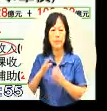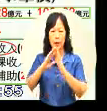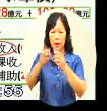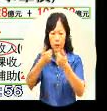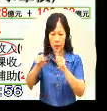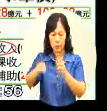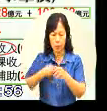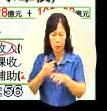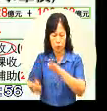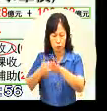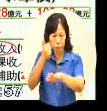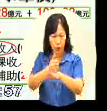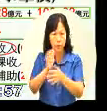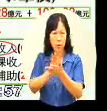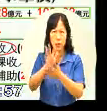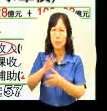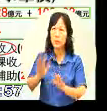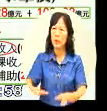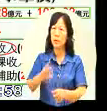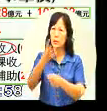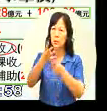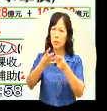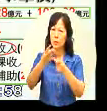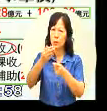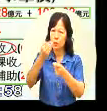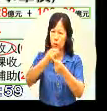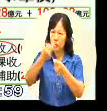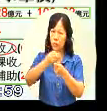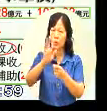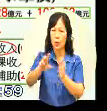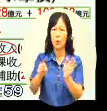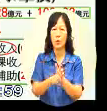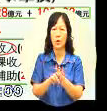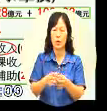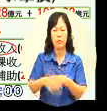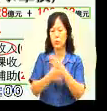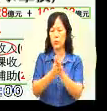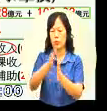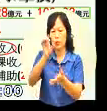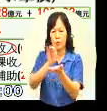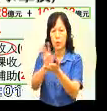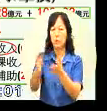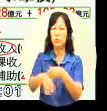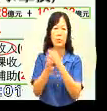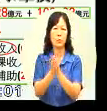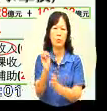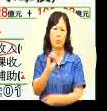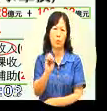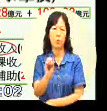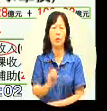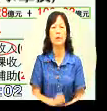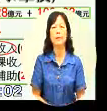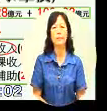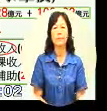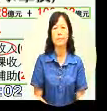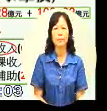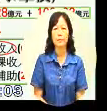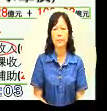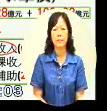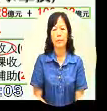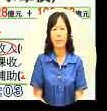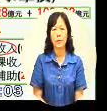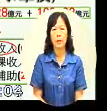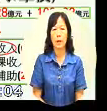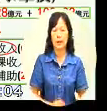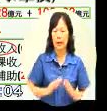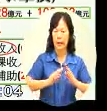我当议员今年第九年到现在从来没有删过，删的数额是零。好，那